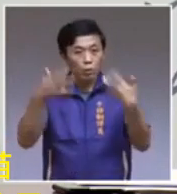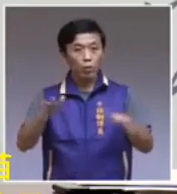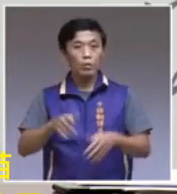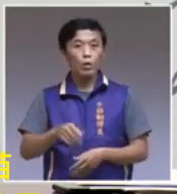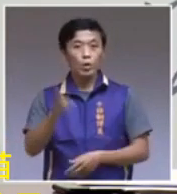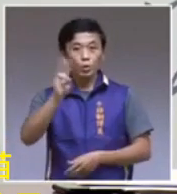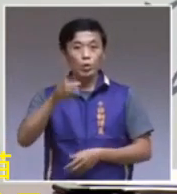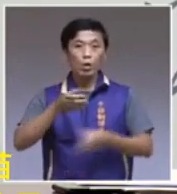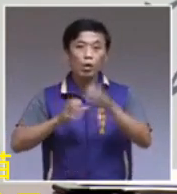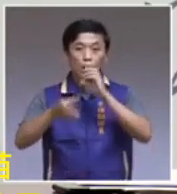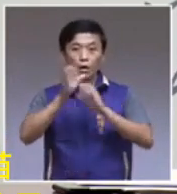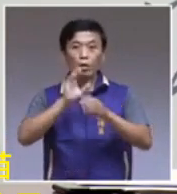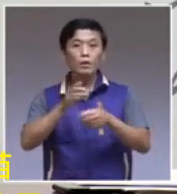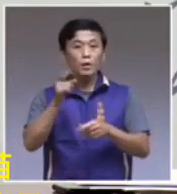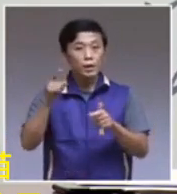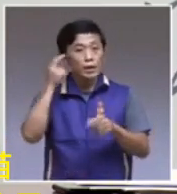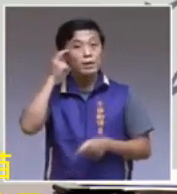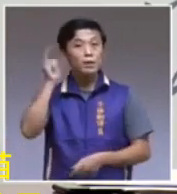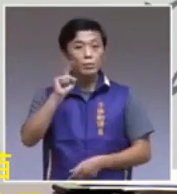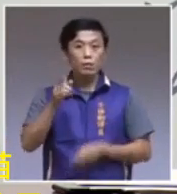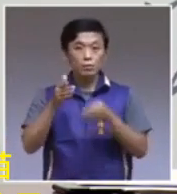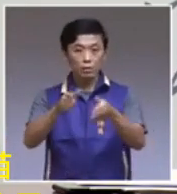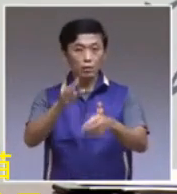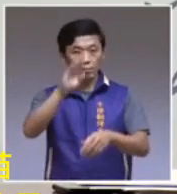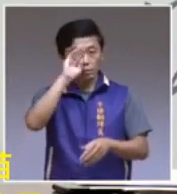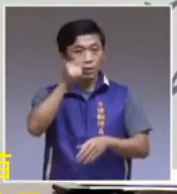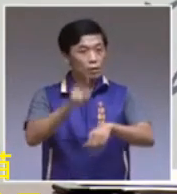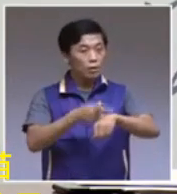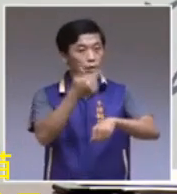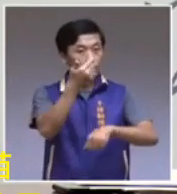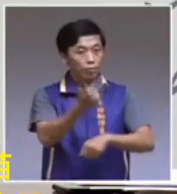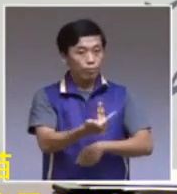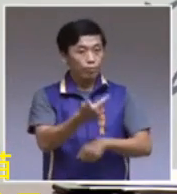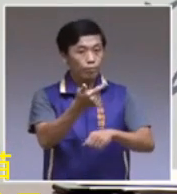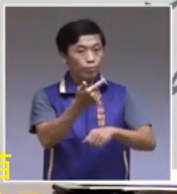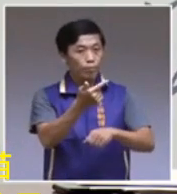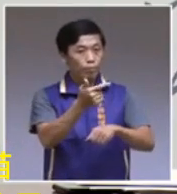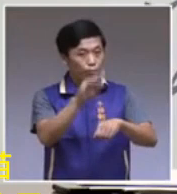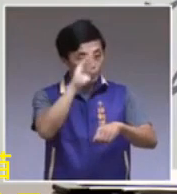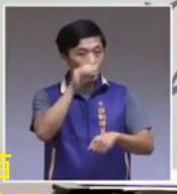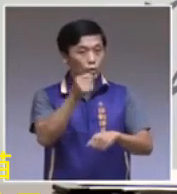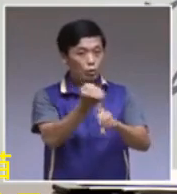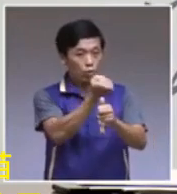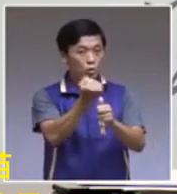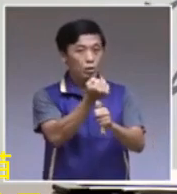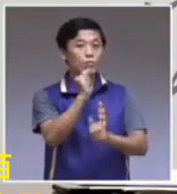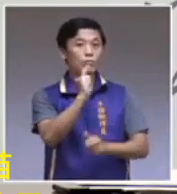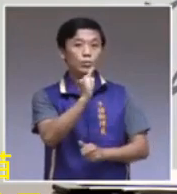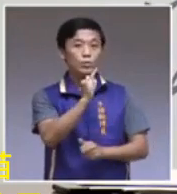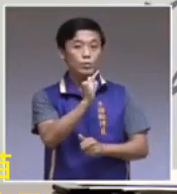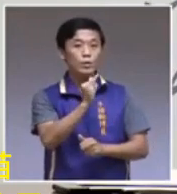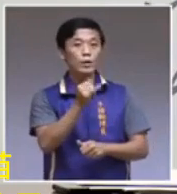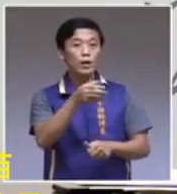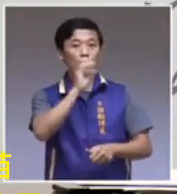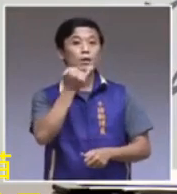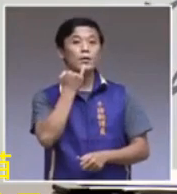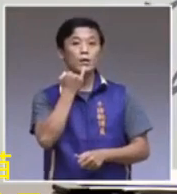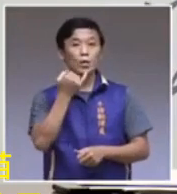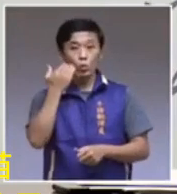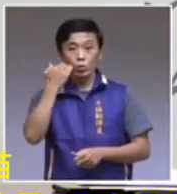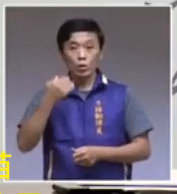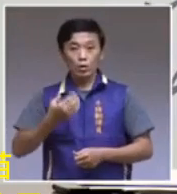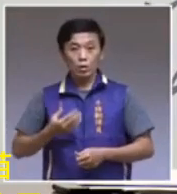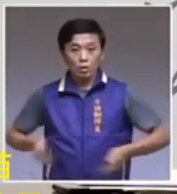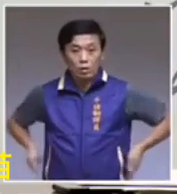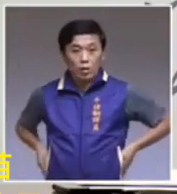喝水是指一般慢性病控制很稳定，但是特别你如果有心脏疾病，有肾脏